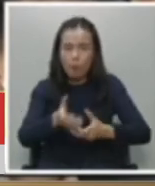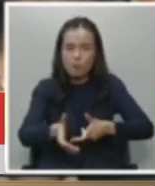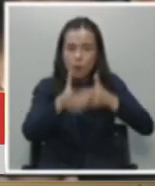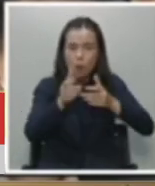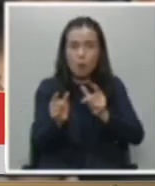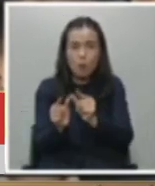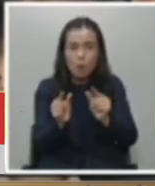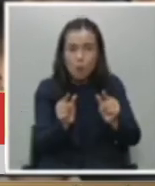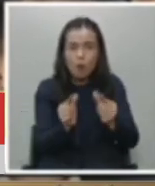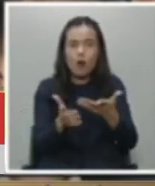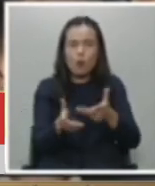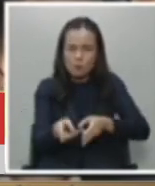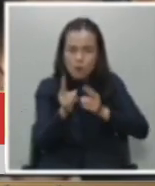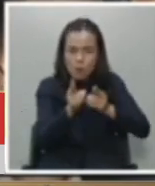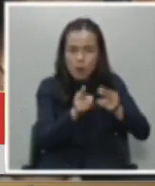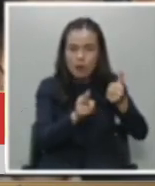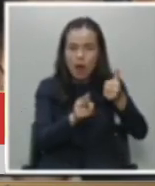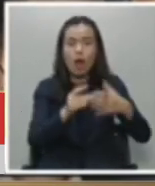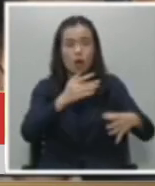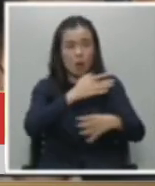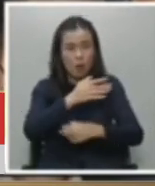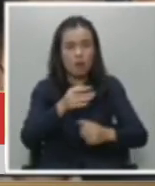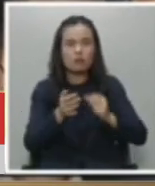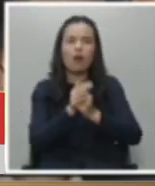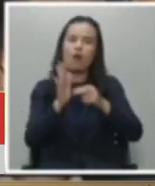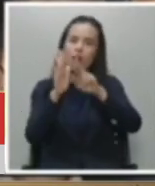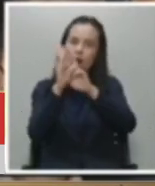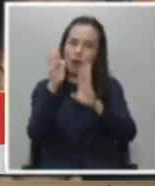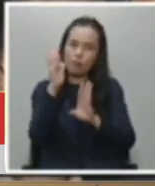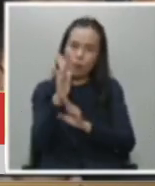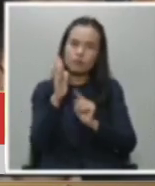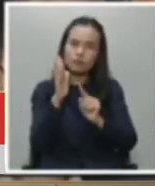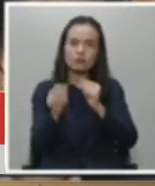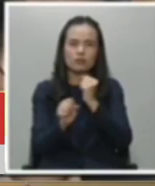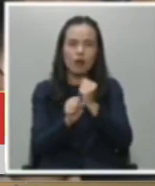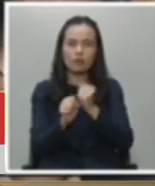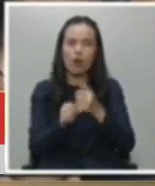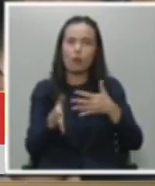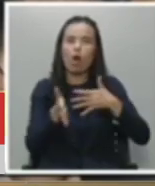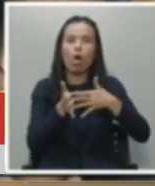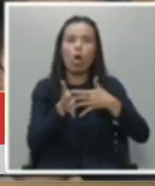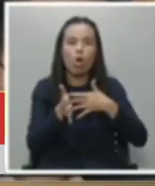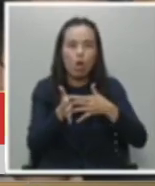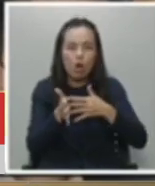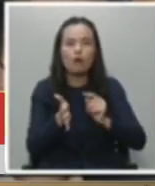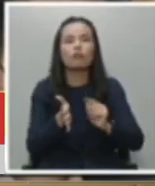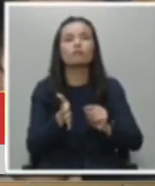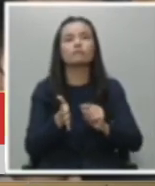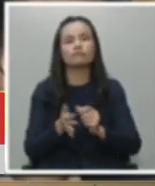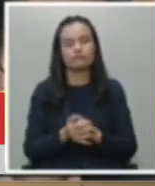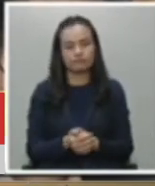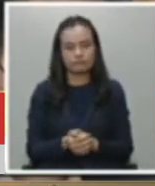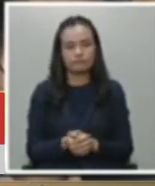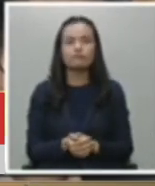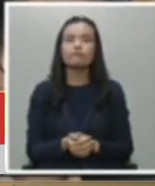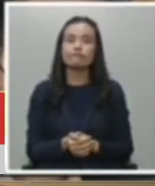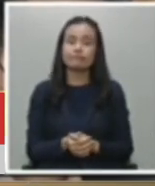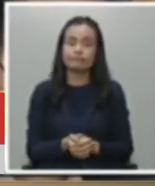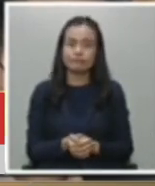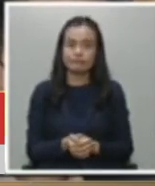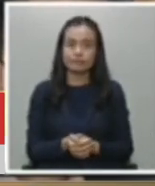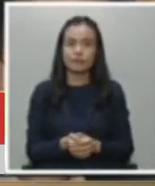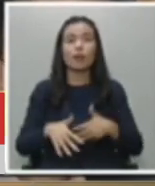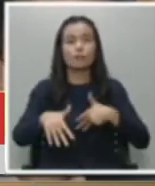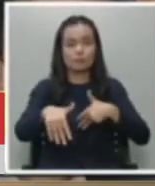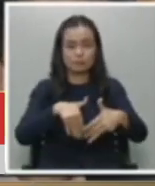องทัพได้เนี่ยผมถือว่าระบบที่เกิดขึ้นนี่เป็นระบบที่อ่อนแอเป็นอย่างยิ่งครับท่านประธานนอกจากนั้นแล้วในภาคประ